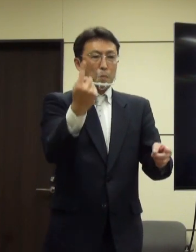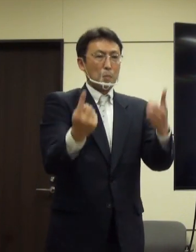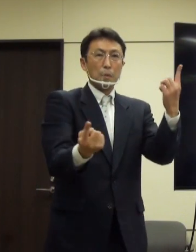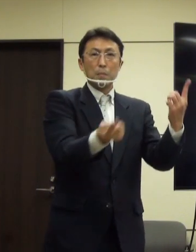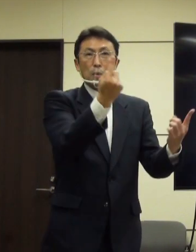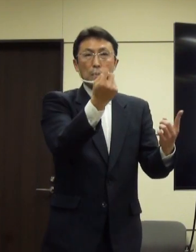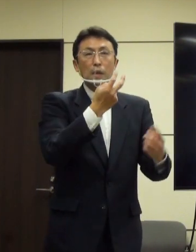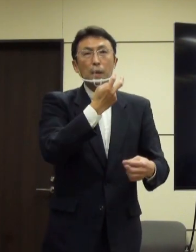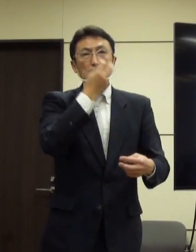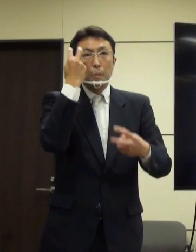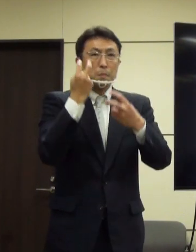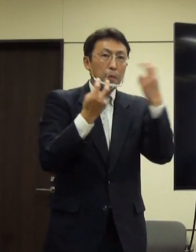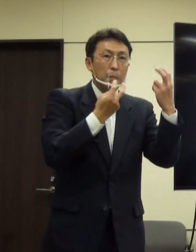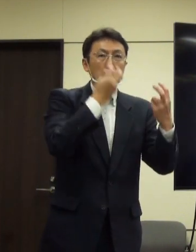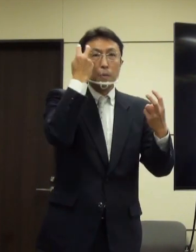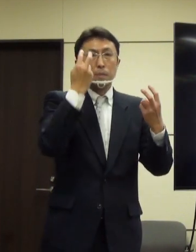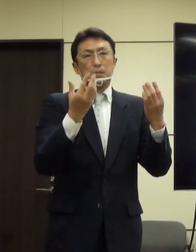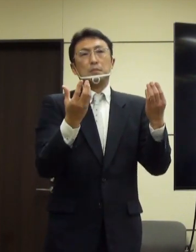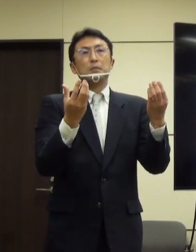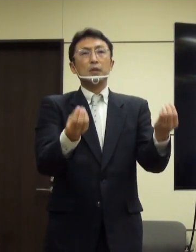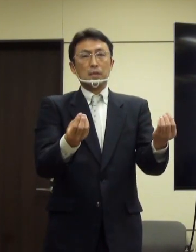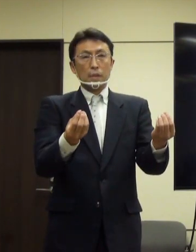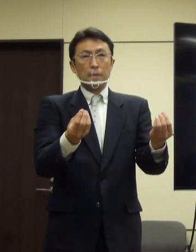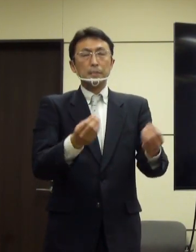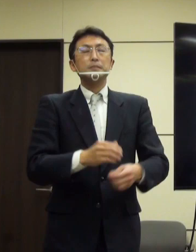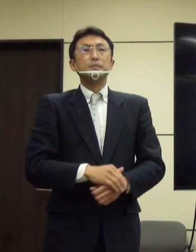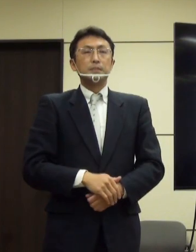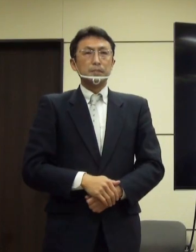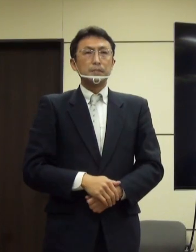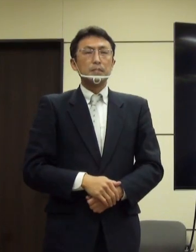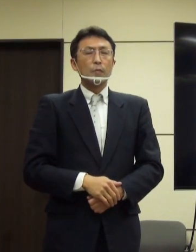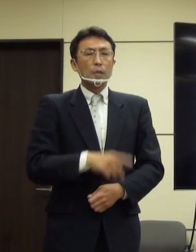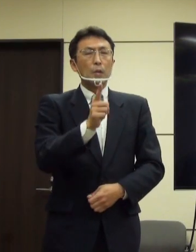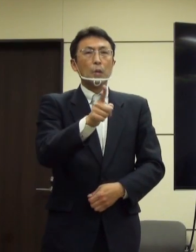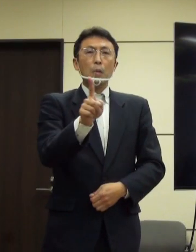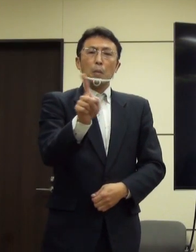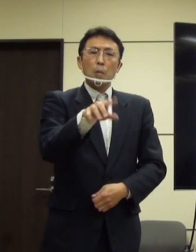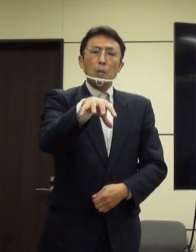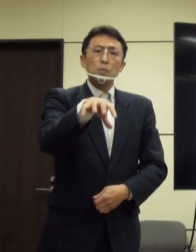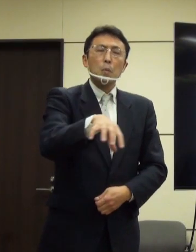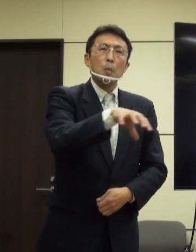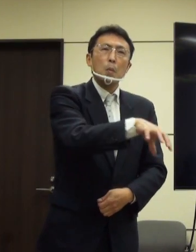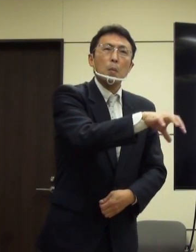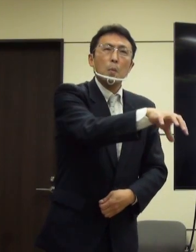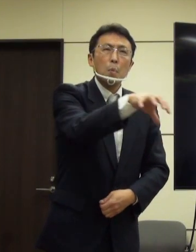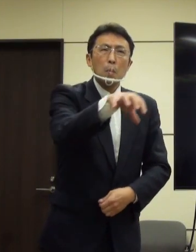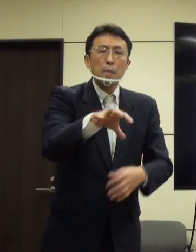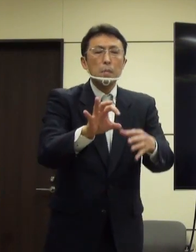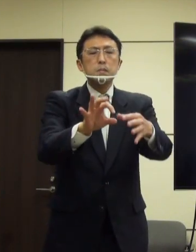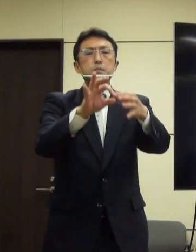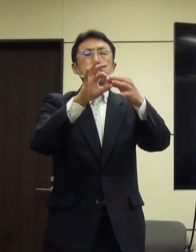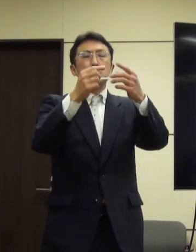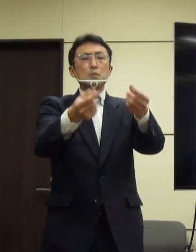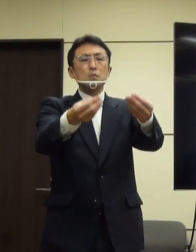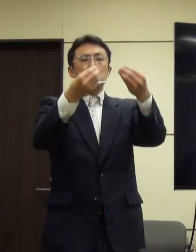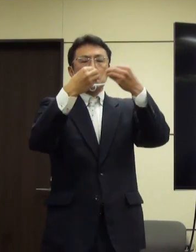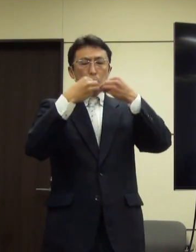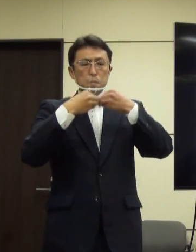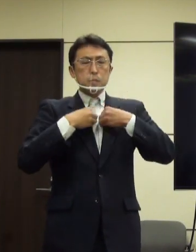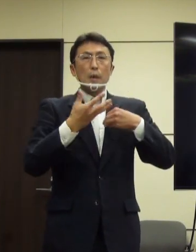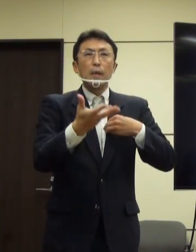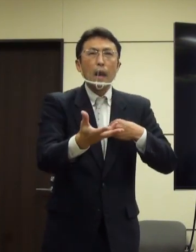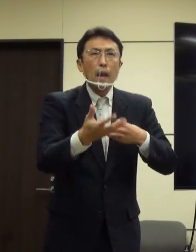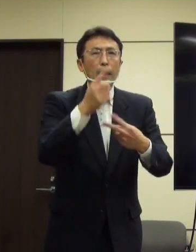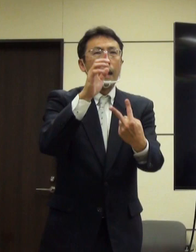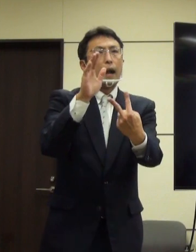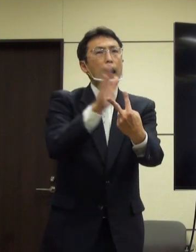たその点ではですねどこで完成したとかいうのはまあ非常にこれ判別しがたい理由でありますが